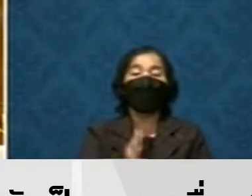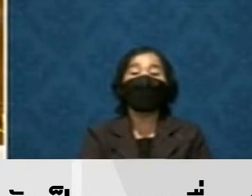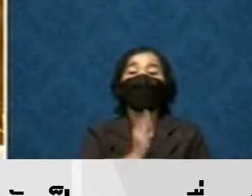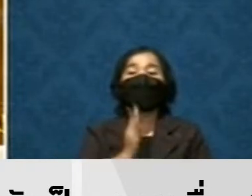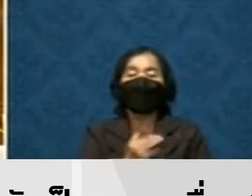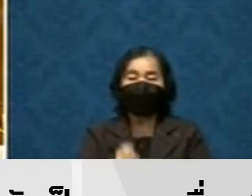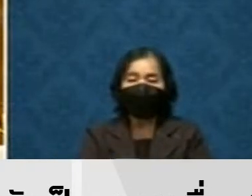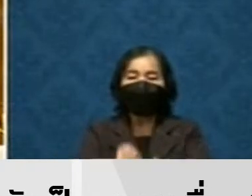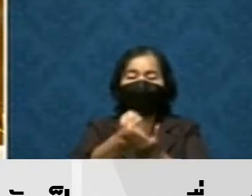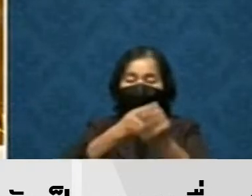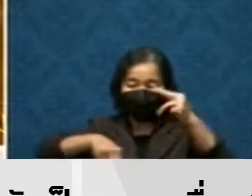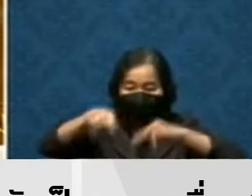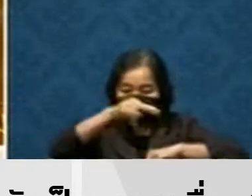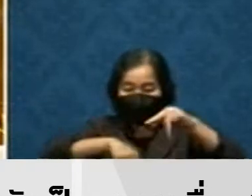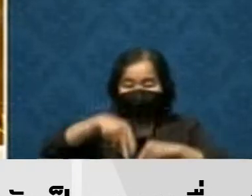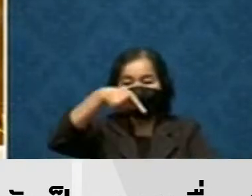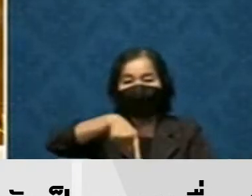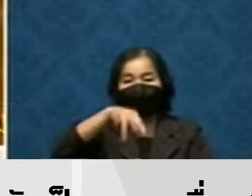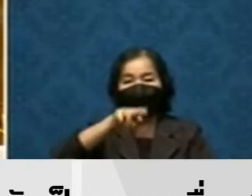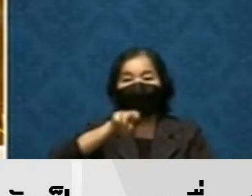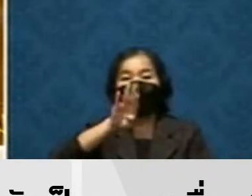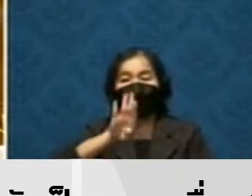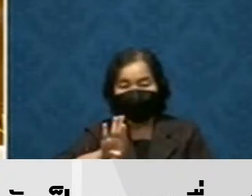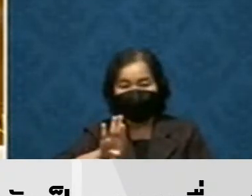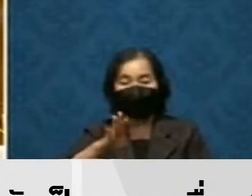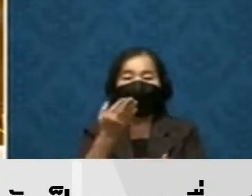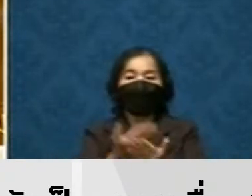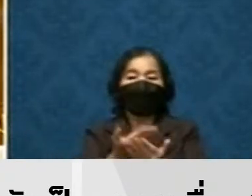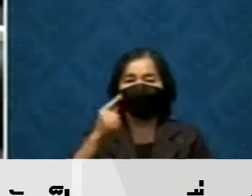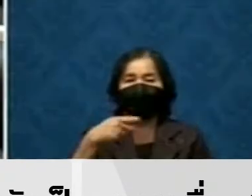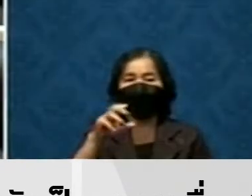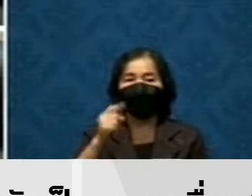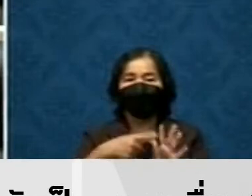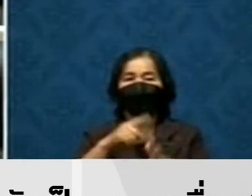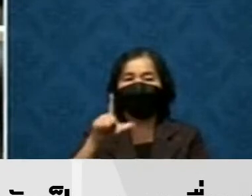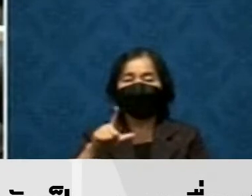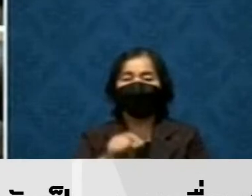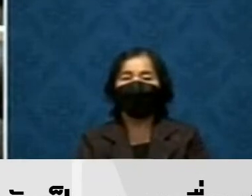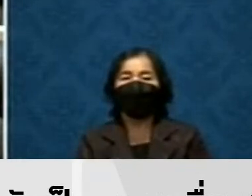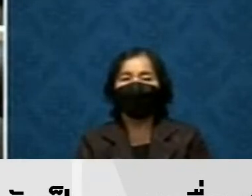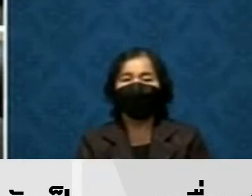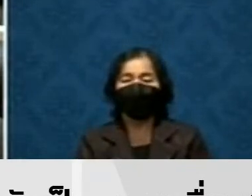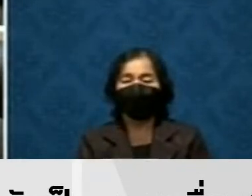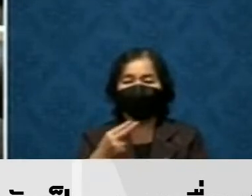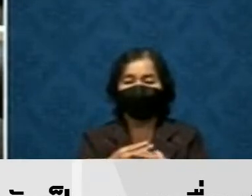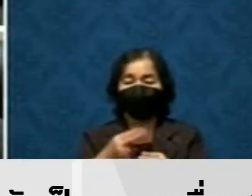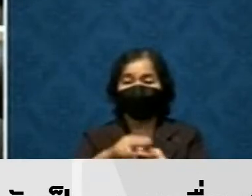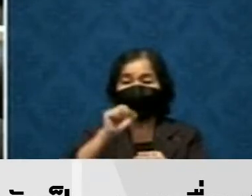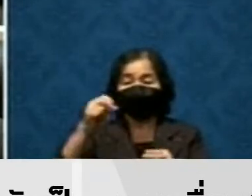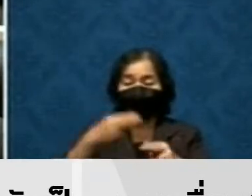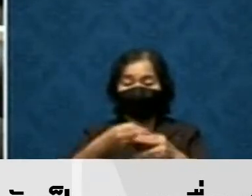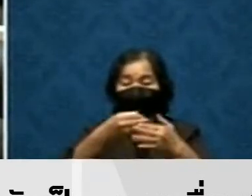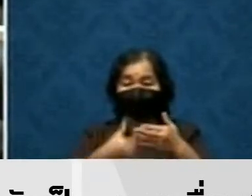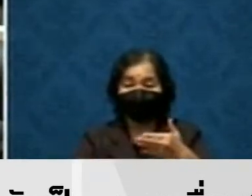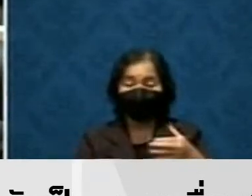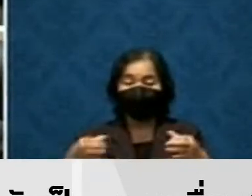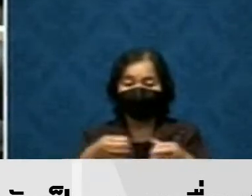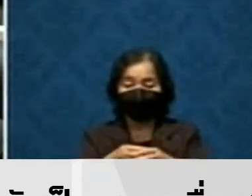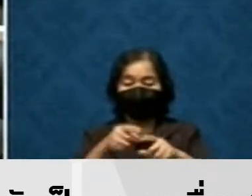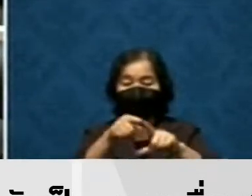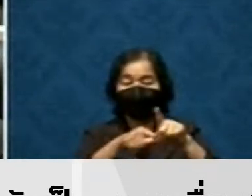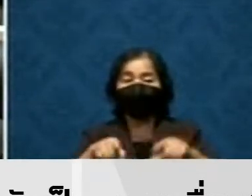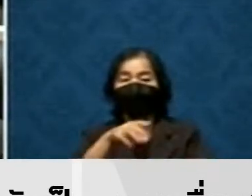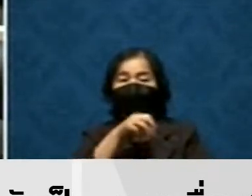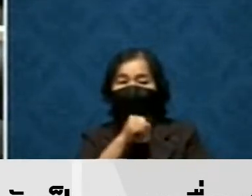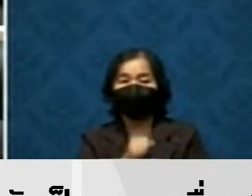กับเทศกาลสภาใช่ไหมครับพันกว่าล้านเนี่ยก็มีประเด็นที่ฝ่ายค้านเขายังอธิบายกันอยู่ข้ามอาหารอุดมมันแล้วก็